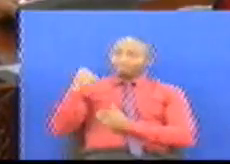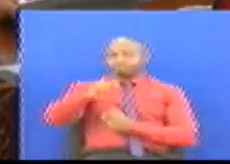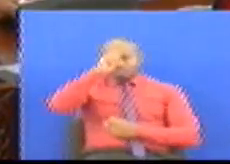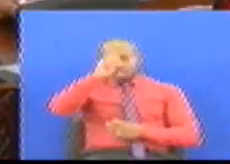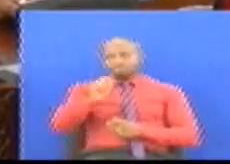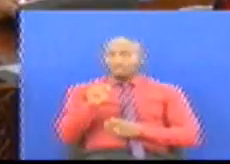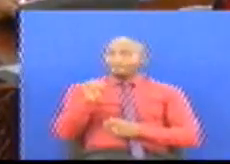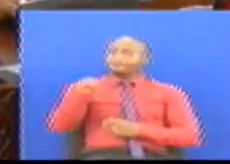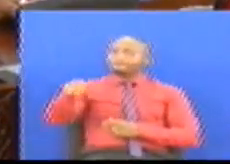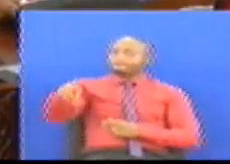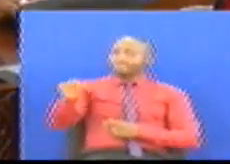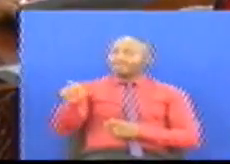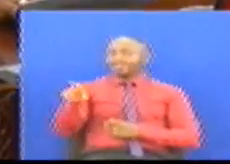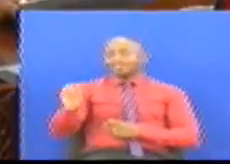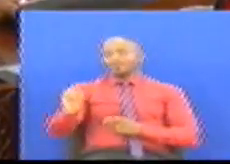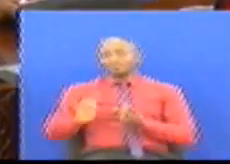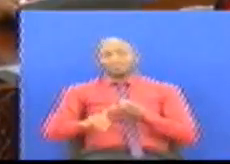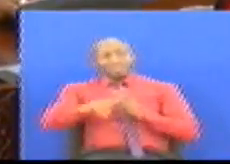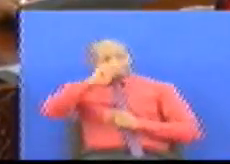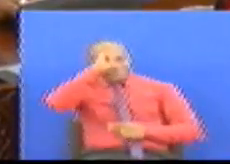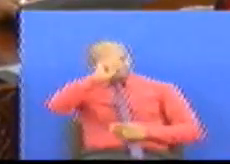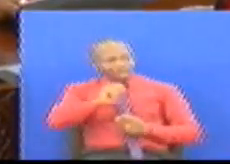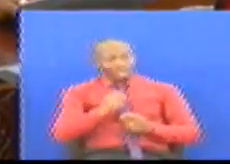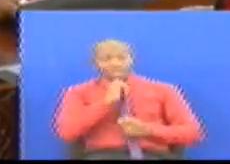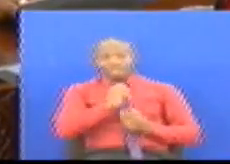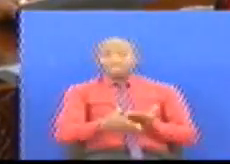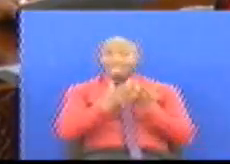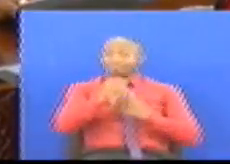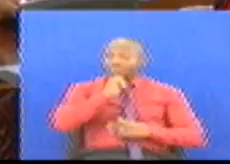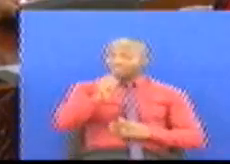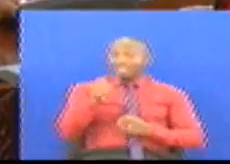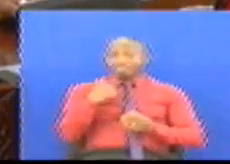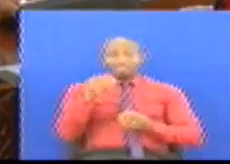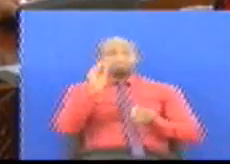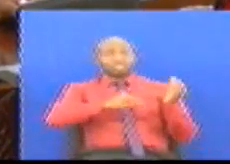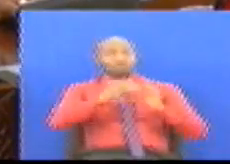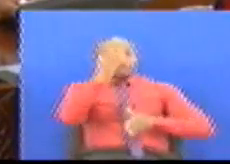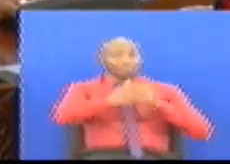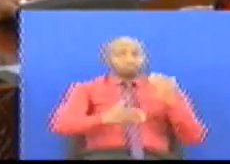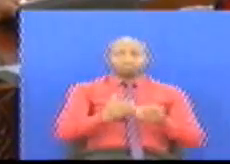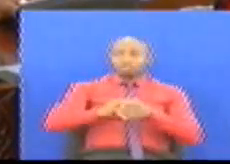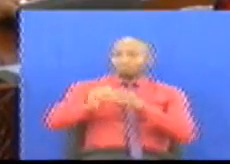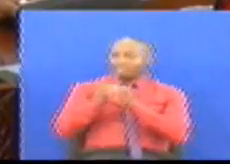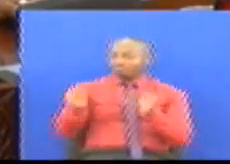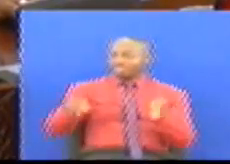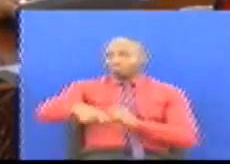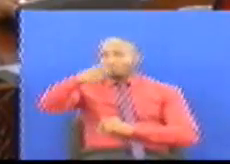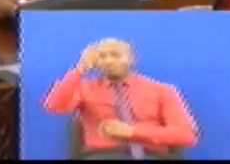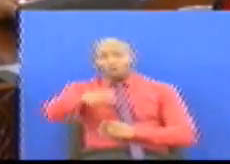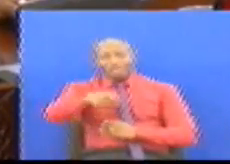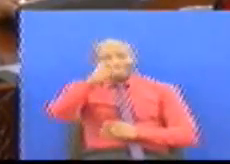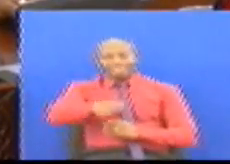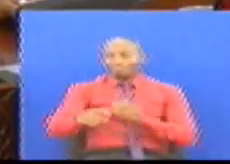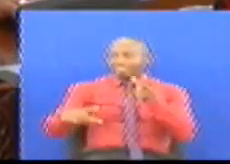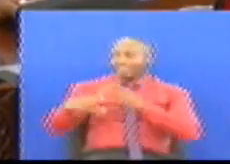Mpanga, Mheshimiwa Naibu Spika, mchango wangu wa mwisho, nipende kutumia nafasi hii kupongeza sana kata